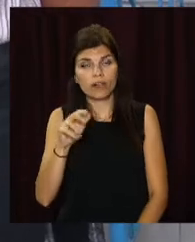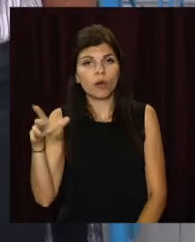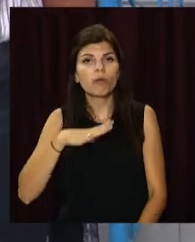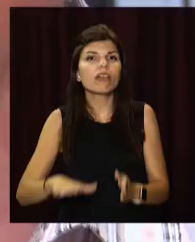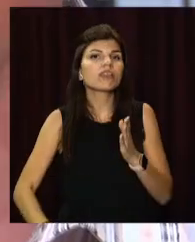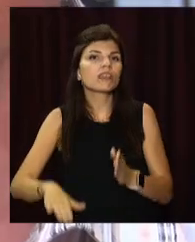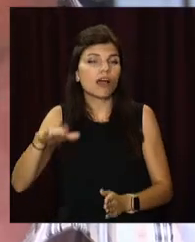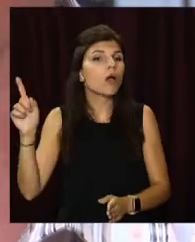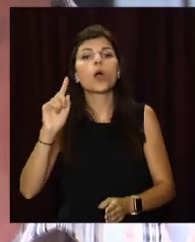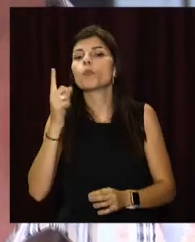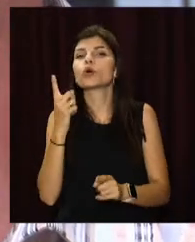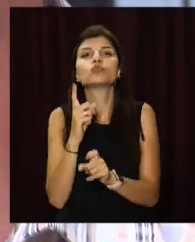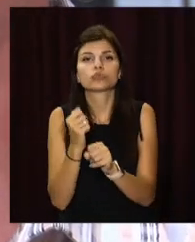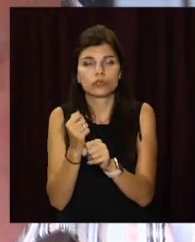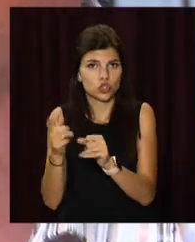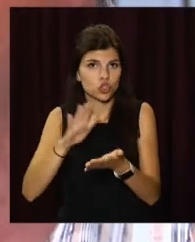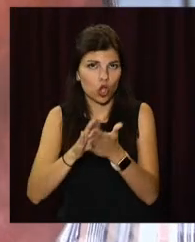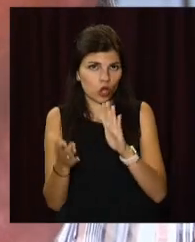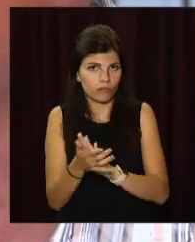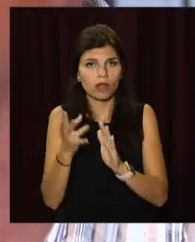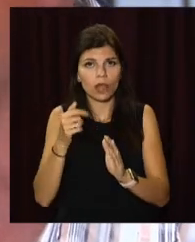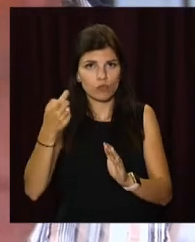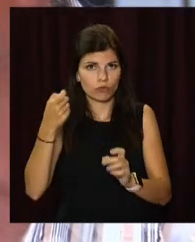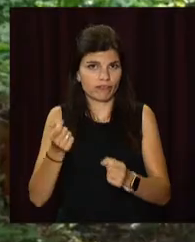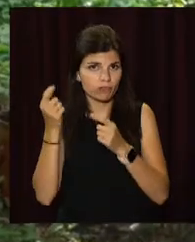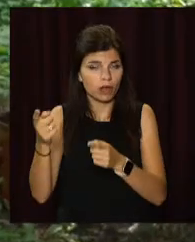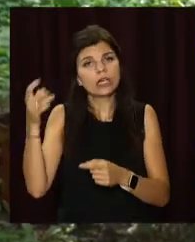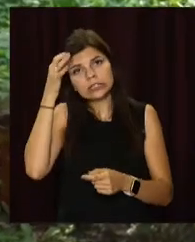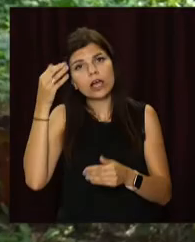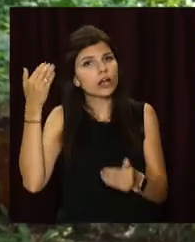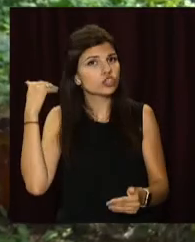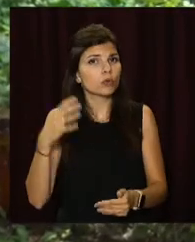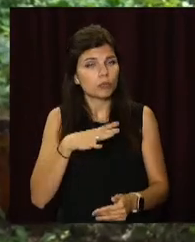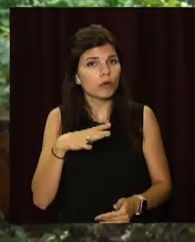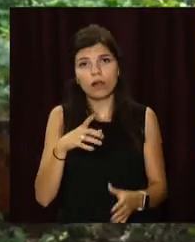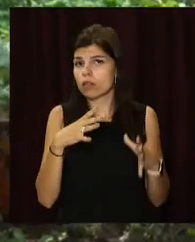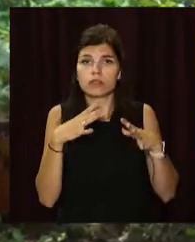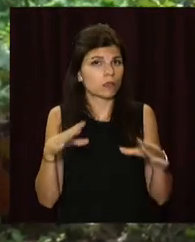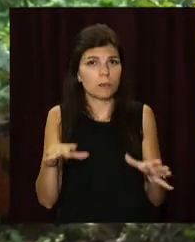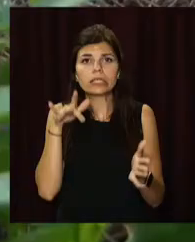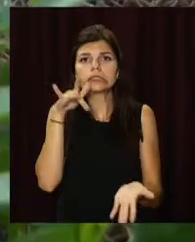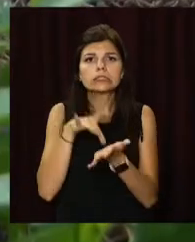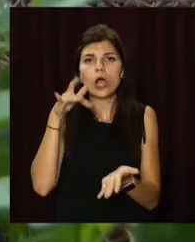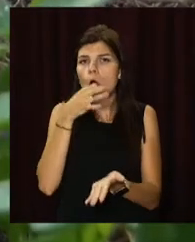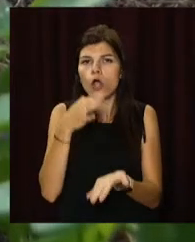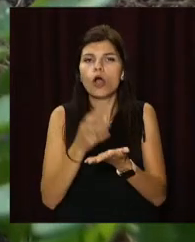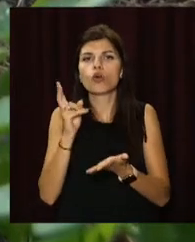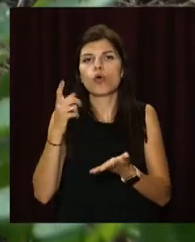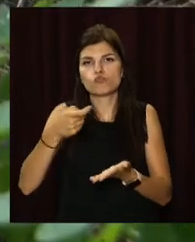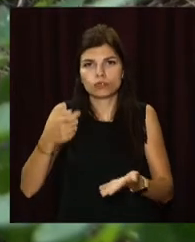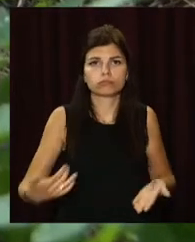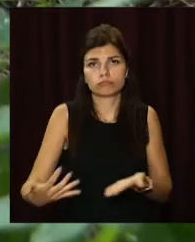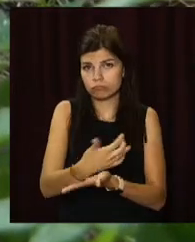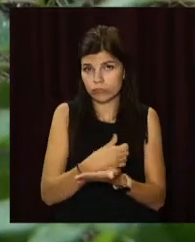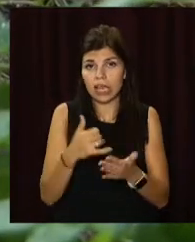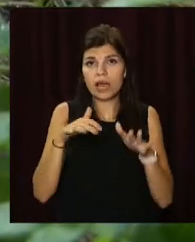що зробив, розповідає чоловік, уклав договір на вивіз сміття. Згадує, раніше у громаді не було централізованого вивозу побутових